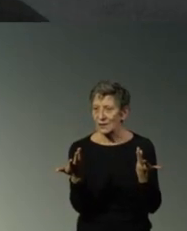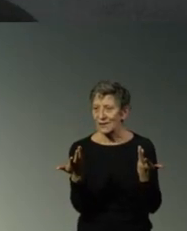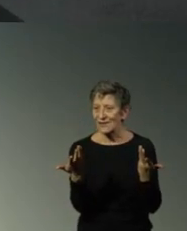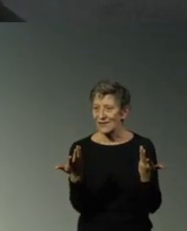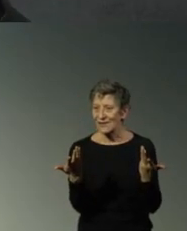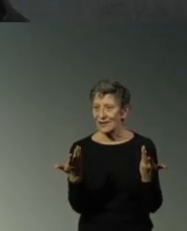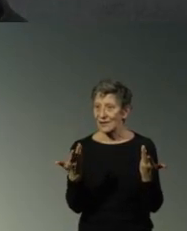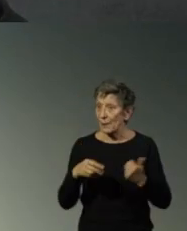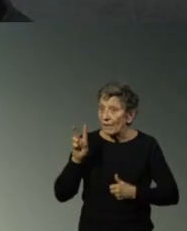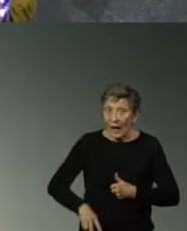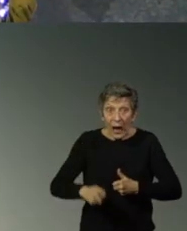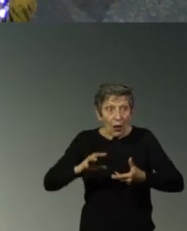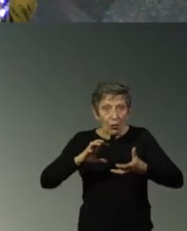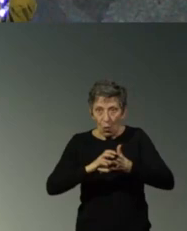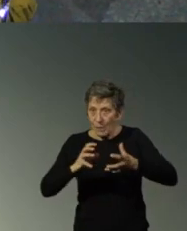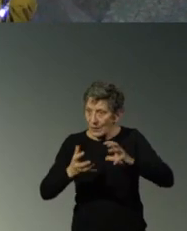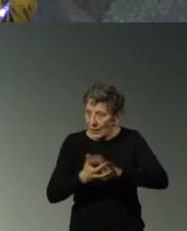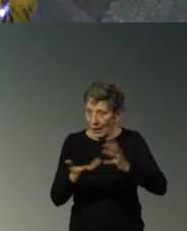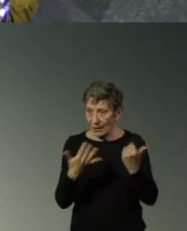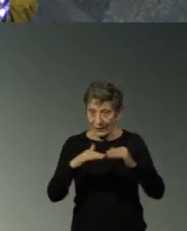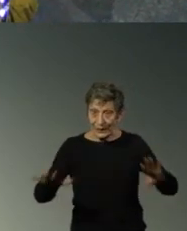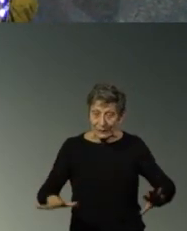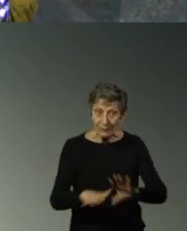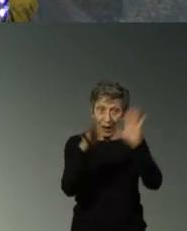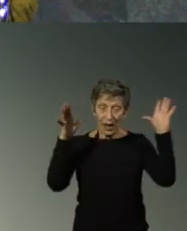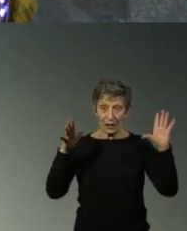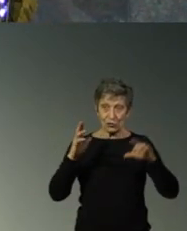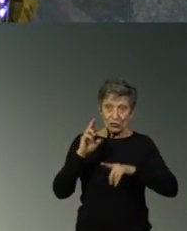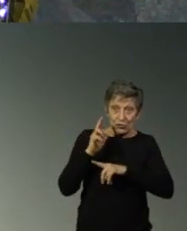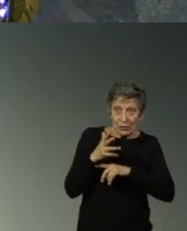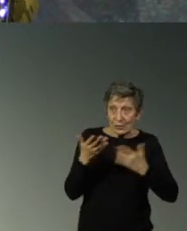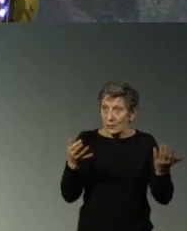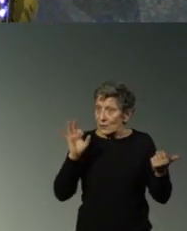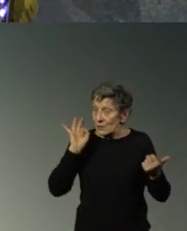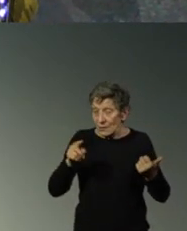raconte pas comment c'est compliqué d'obtenir ces images-là. Donc, c'est vraiment un travail de terrain